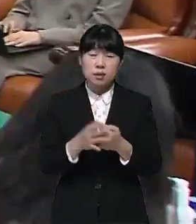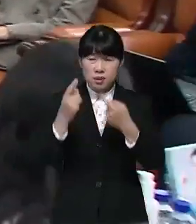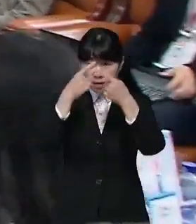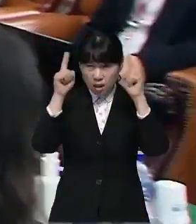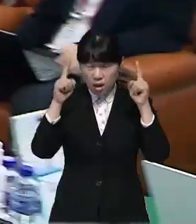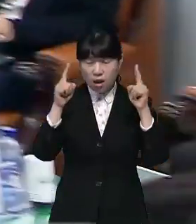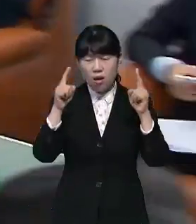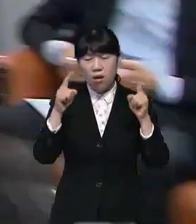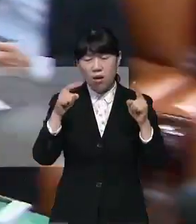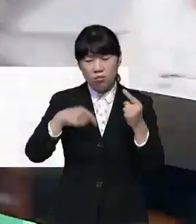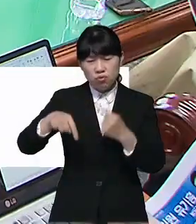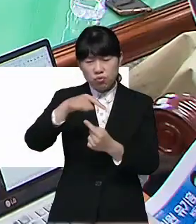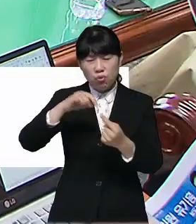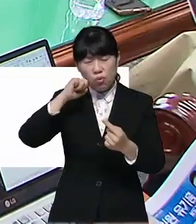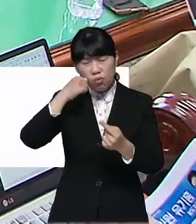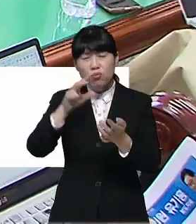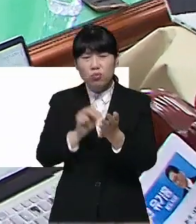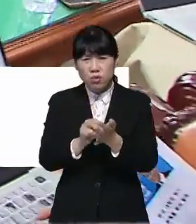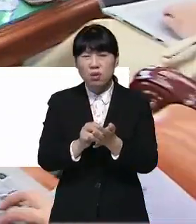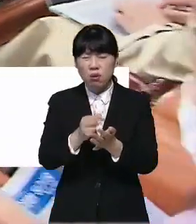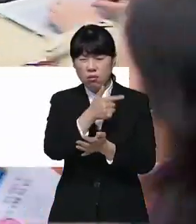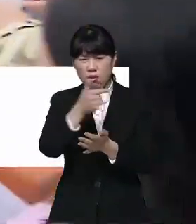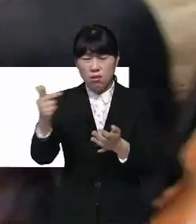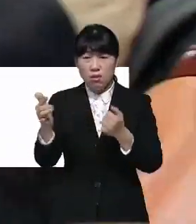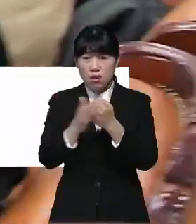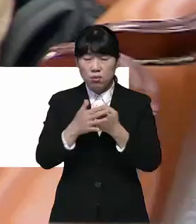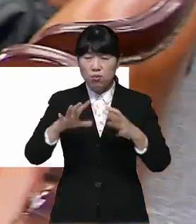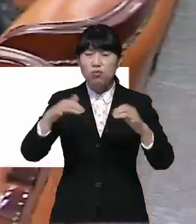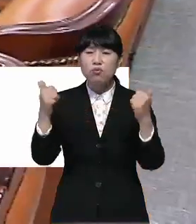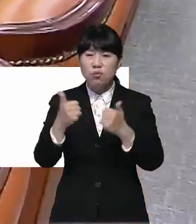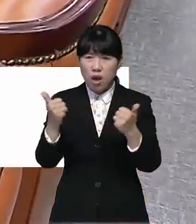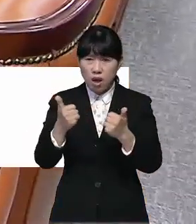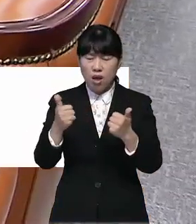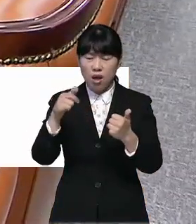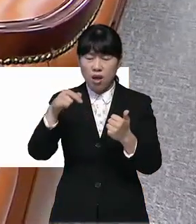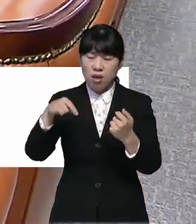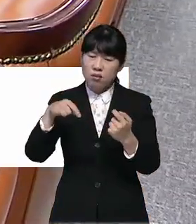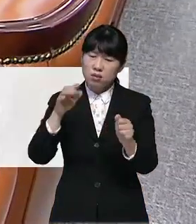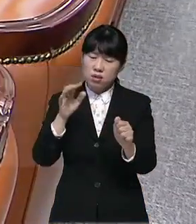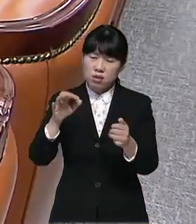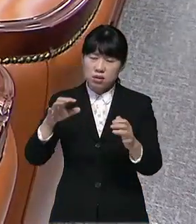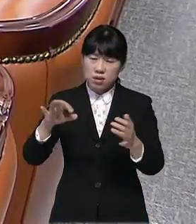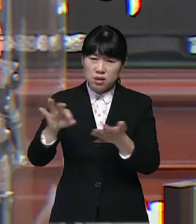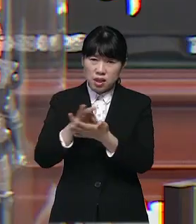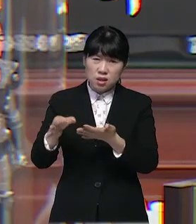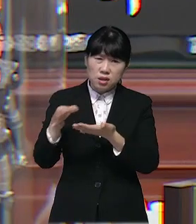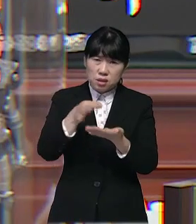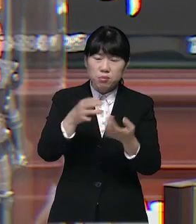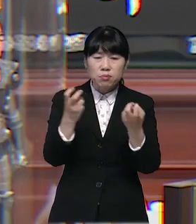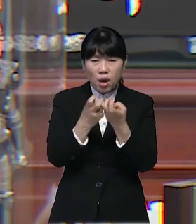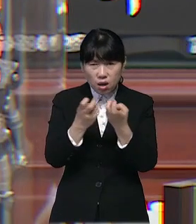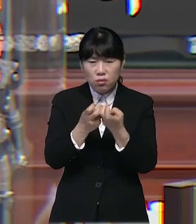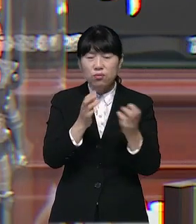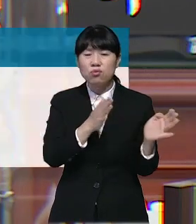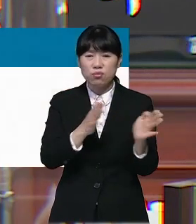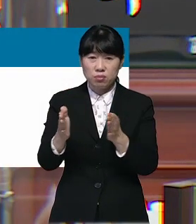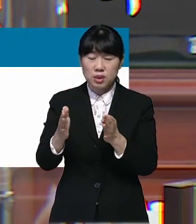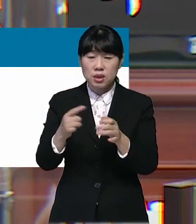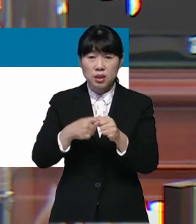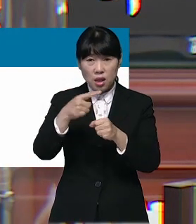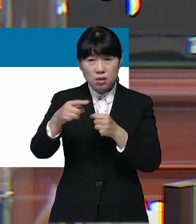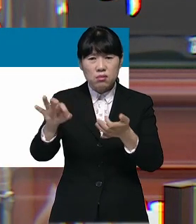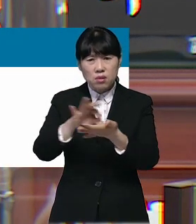대학들의 위기감이 커지자 국회 교육위원회도 재정 지원 방안 마련에 나섰습니다. 특히 내년